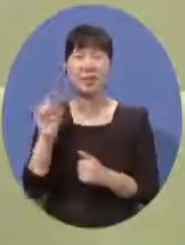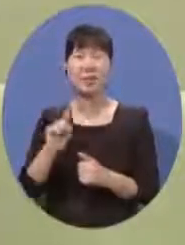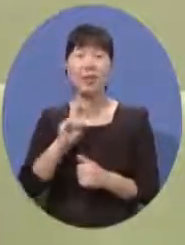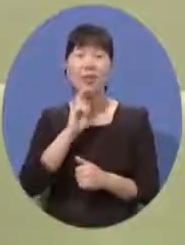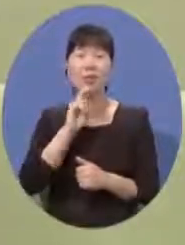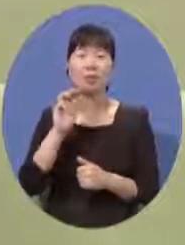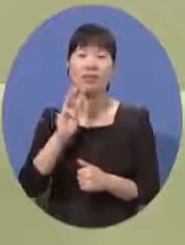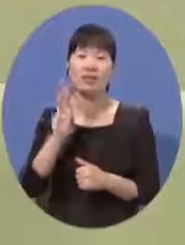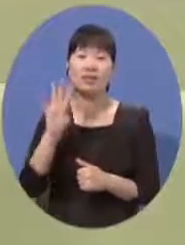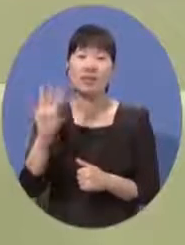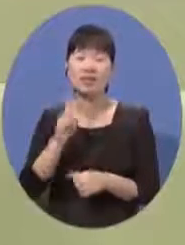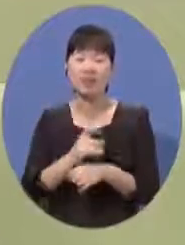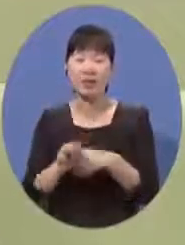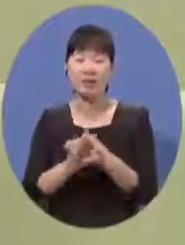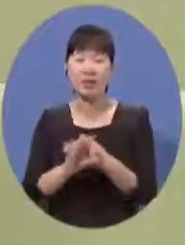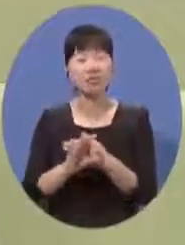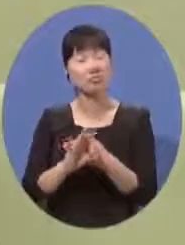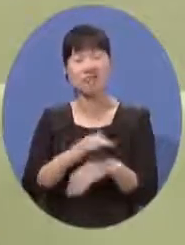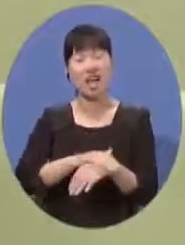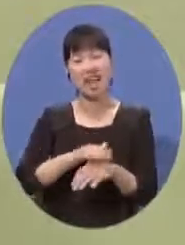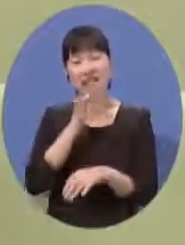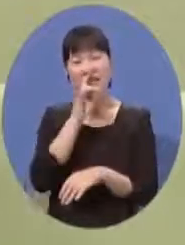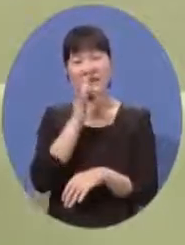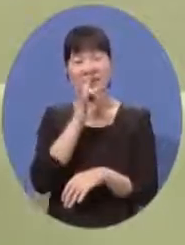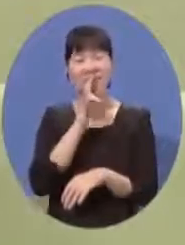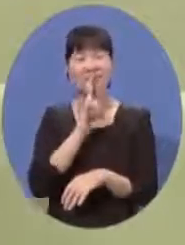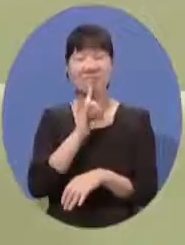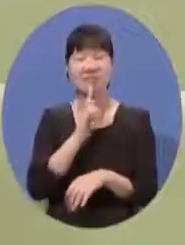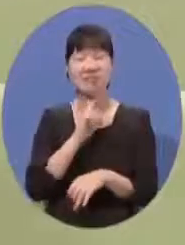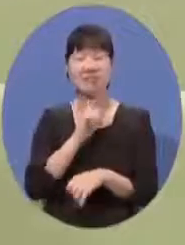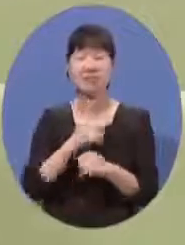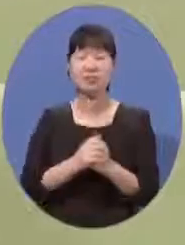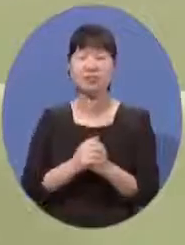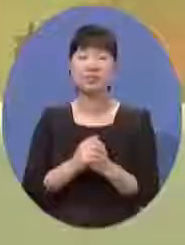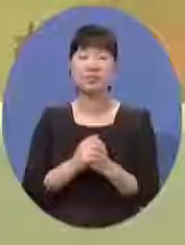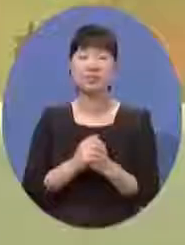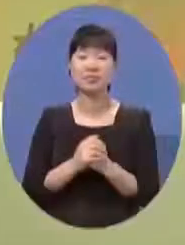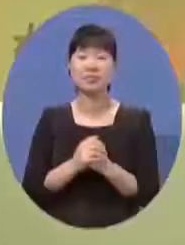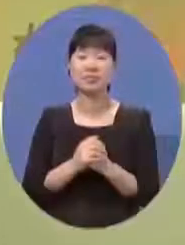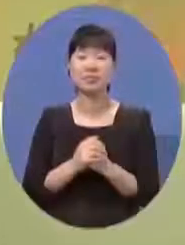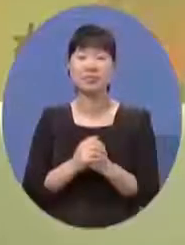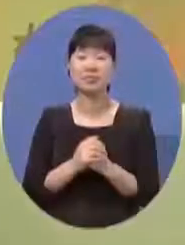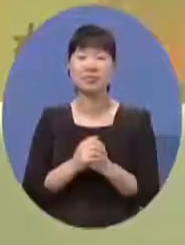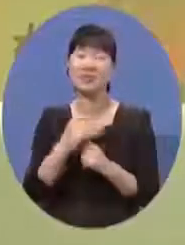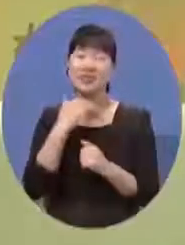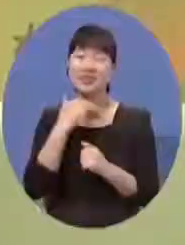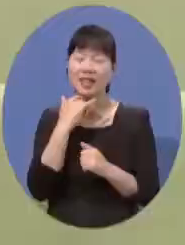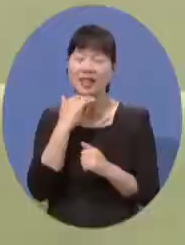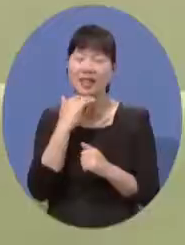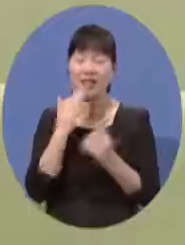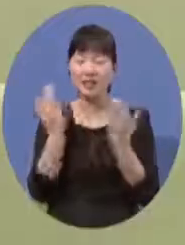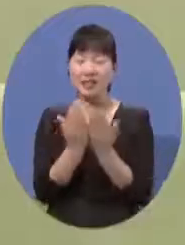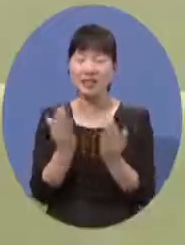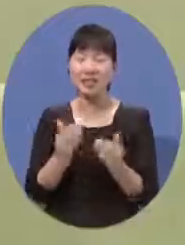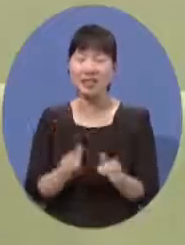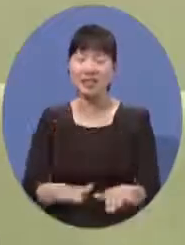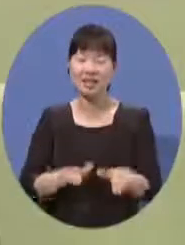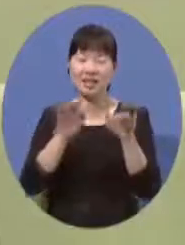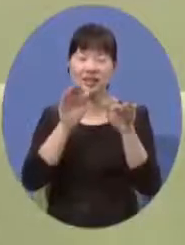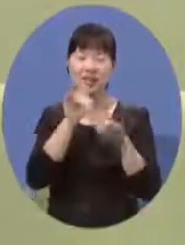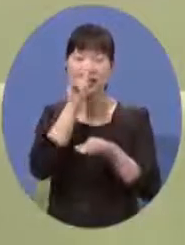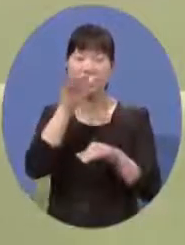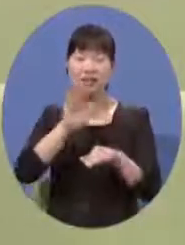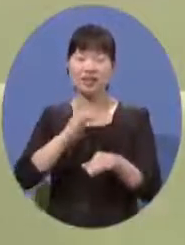3세, 4세 애들은 거의 안 된다고 봐야 돼요. 이제 그 정도는 안 되고 갑자기 이게 점점 그게 걱정되셨어요? 나이에 맞게 발달해야 되는데 나이에